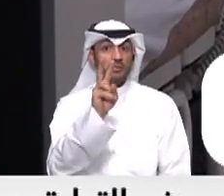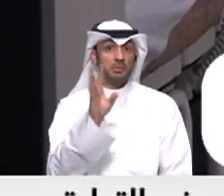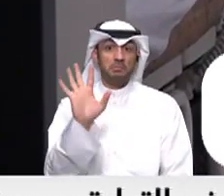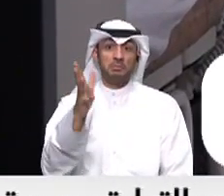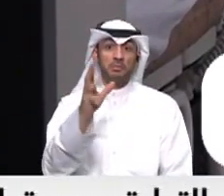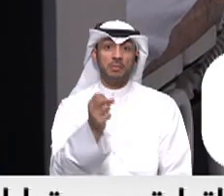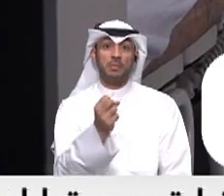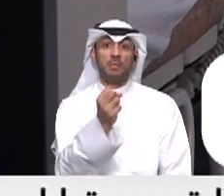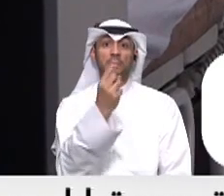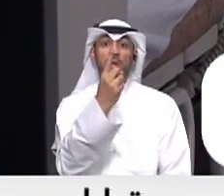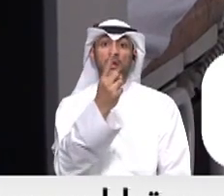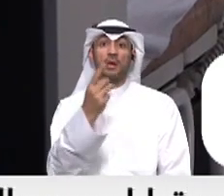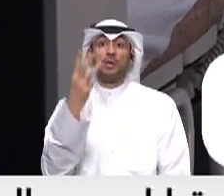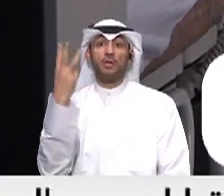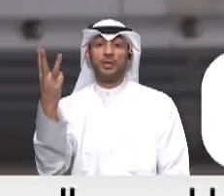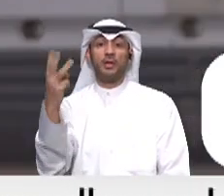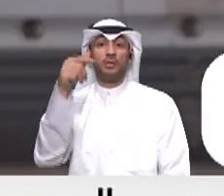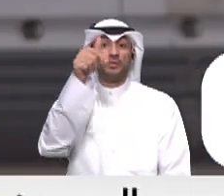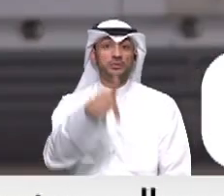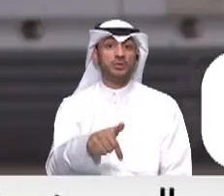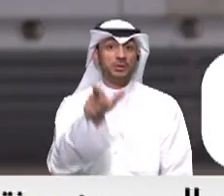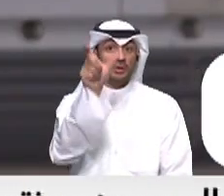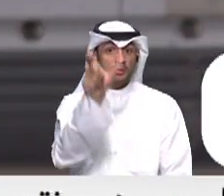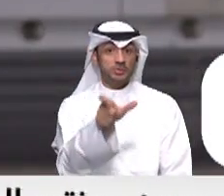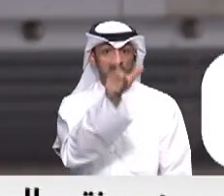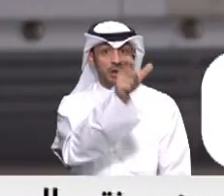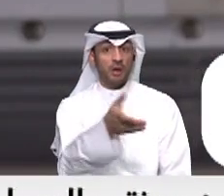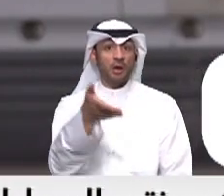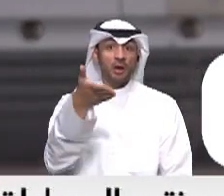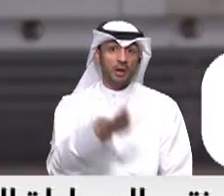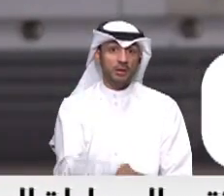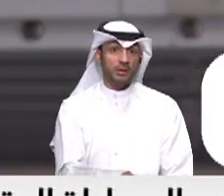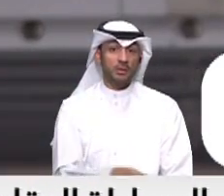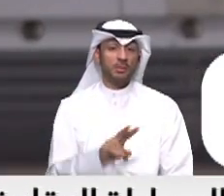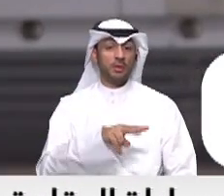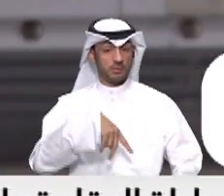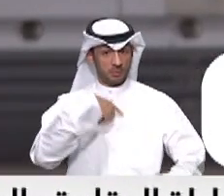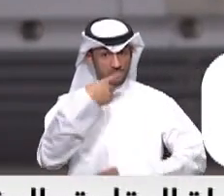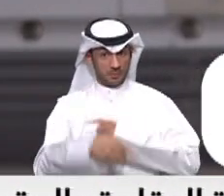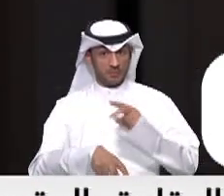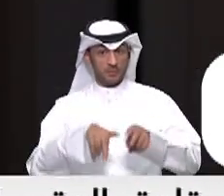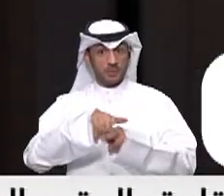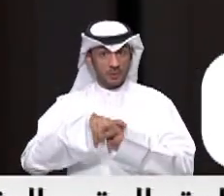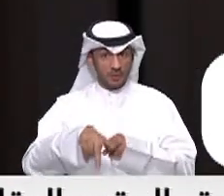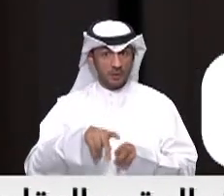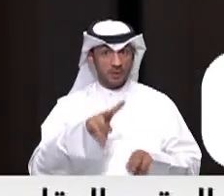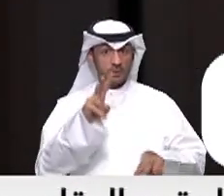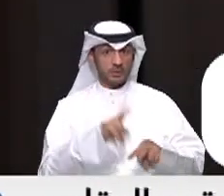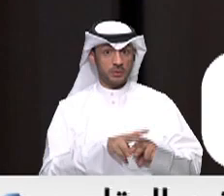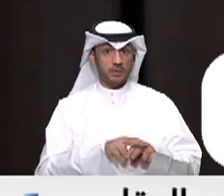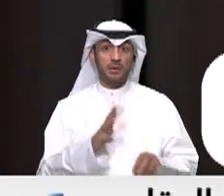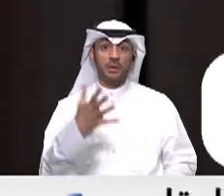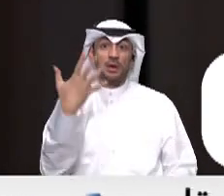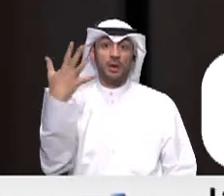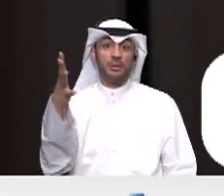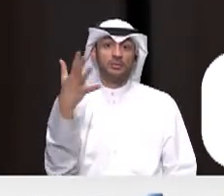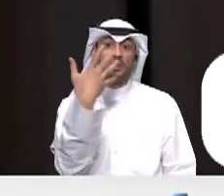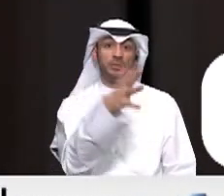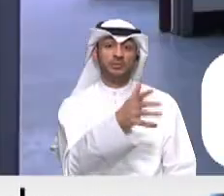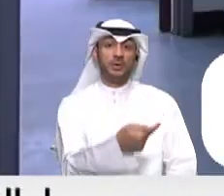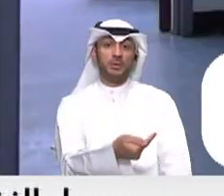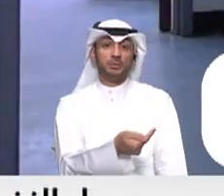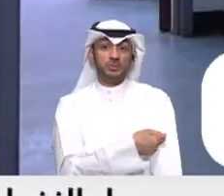بلغ 163 قتيلا، فيما طالت الاعتداءات الإسرائيلية 55